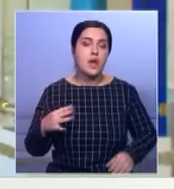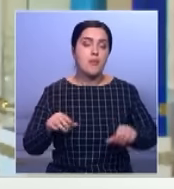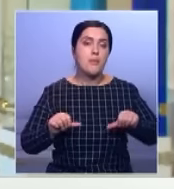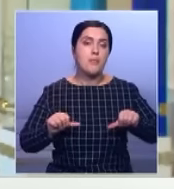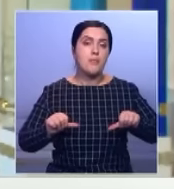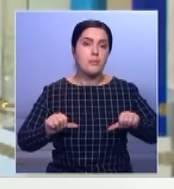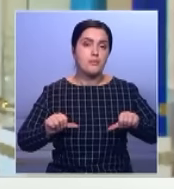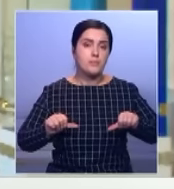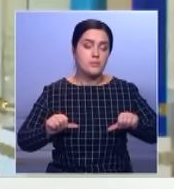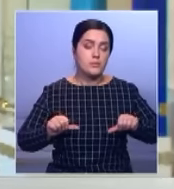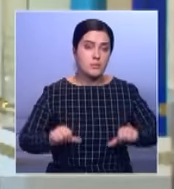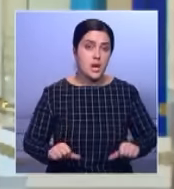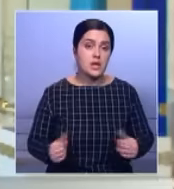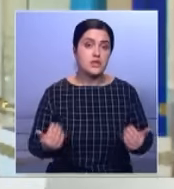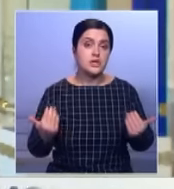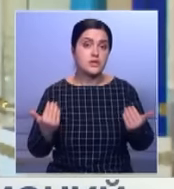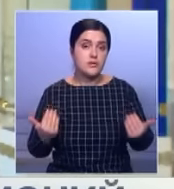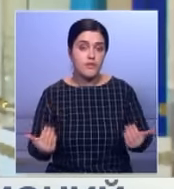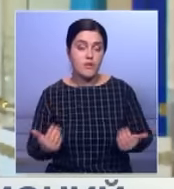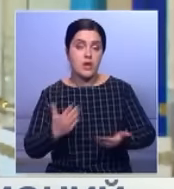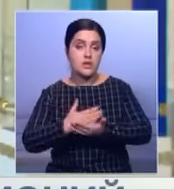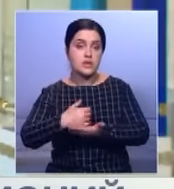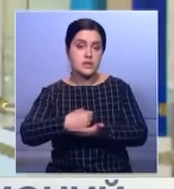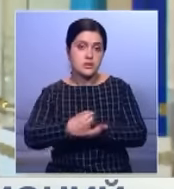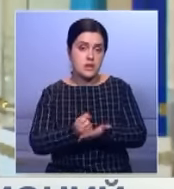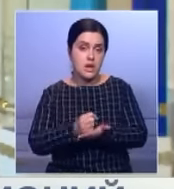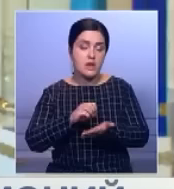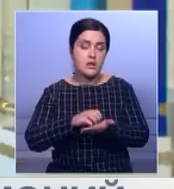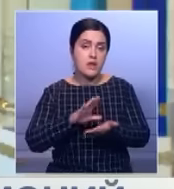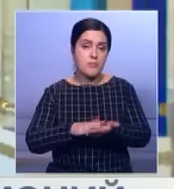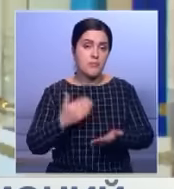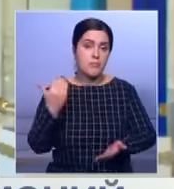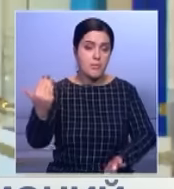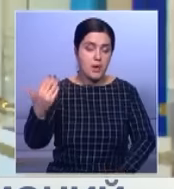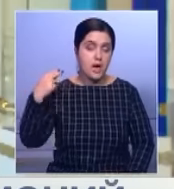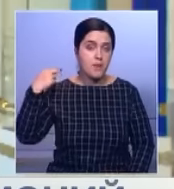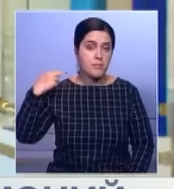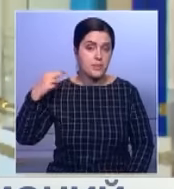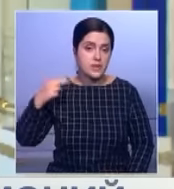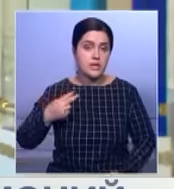полномочий сегодня, которые закреплены за президентом страны.